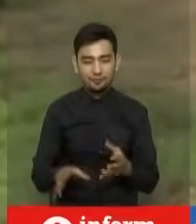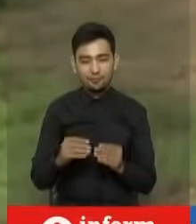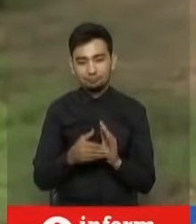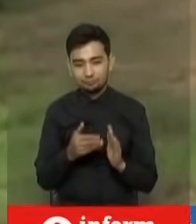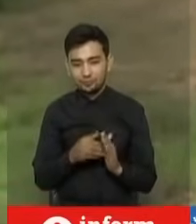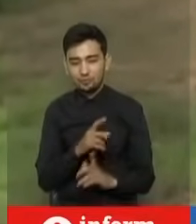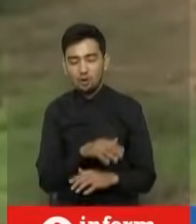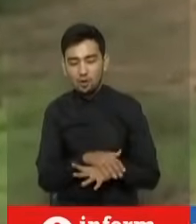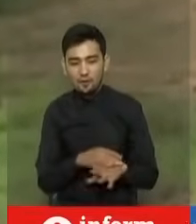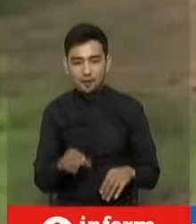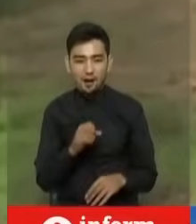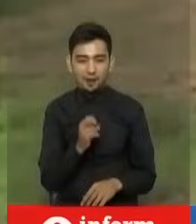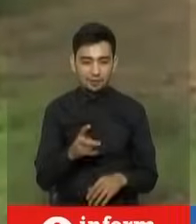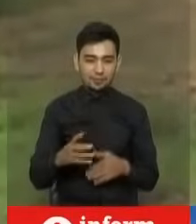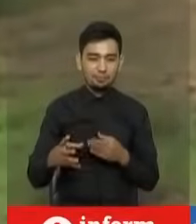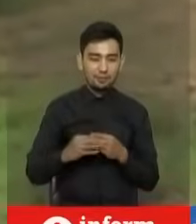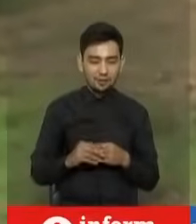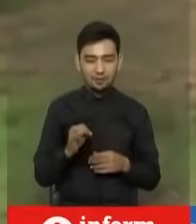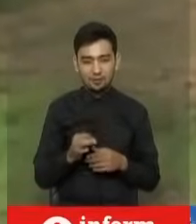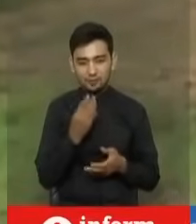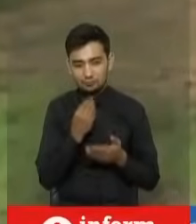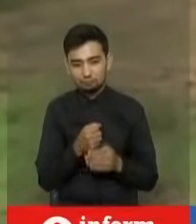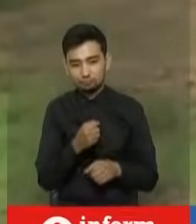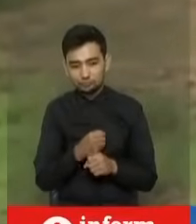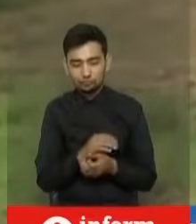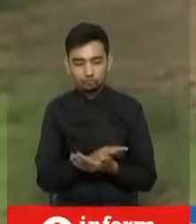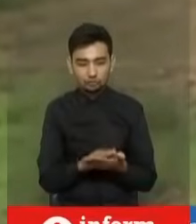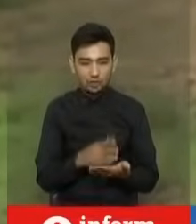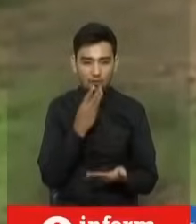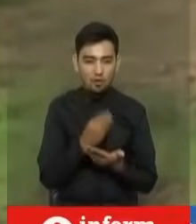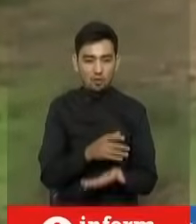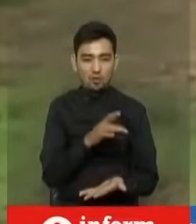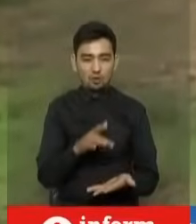горожан присоединиться к нашей акции и внести свой вклад в благоустройство родного города.